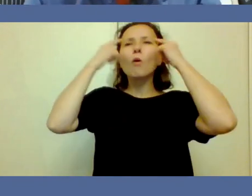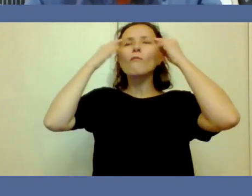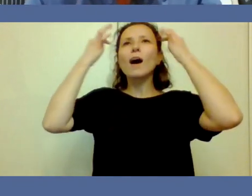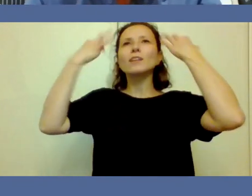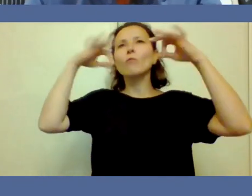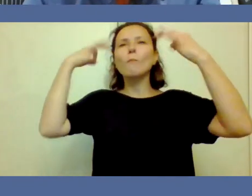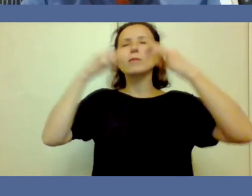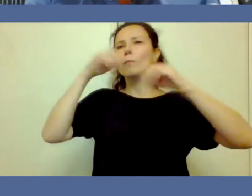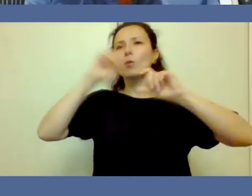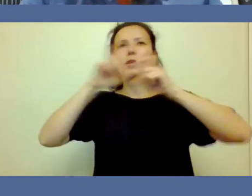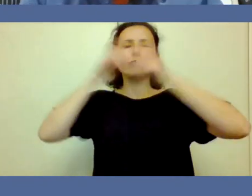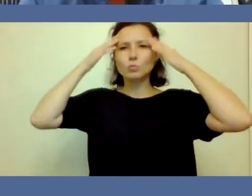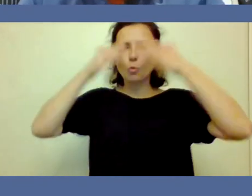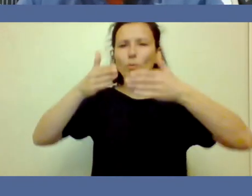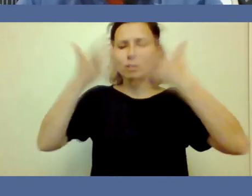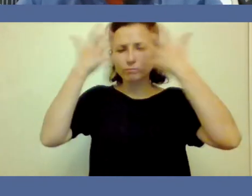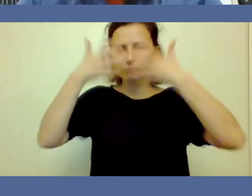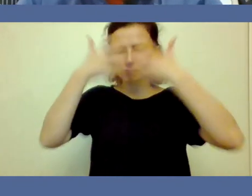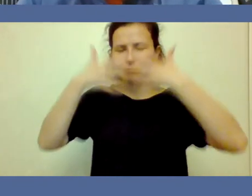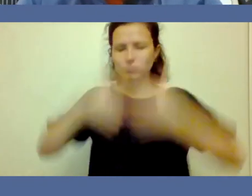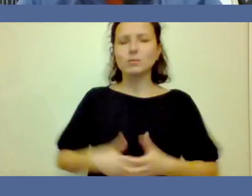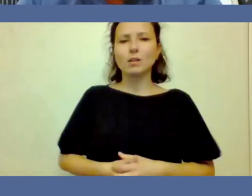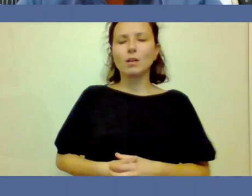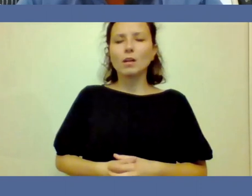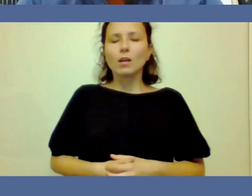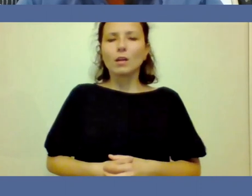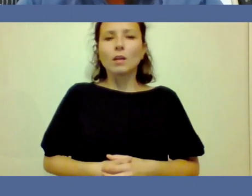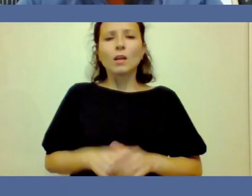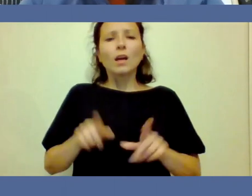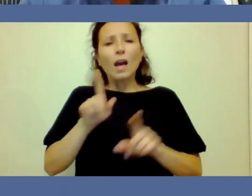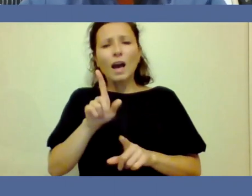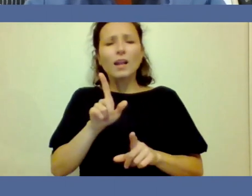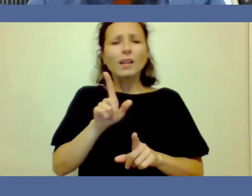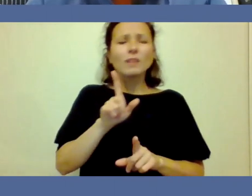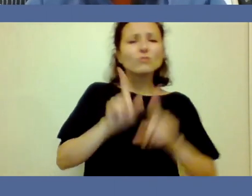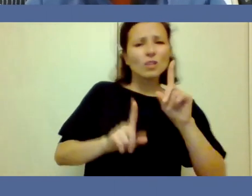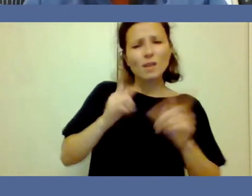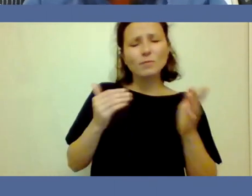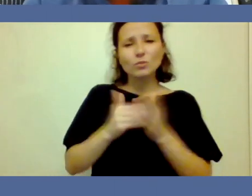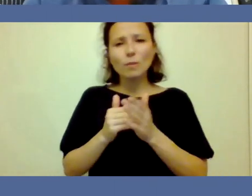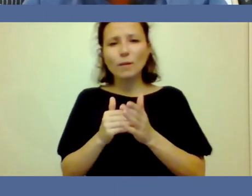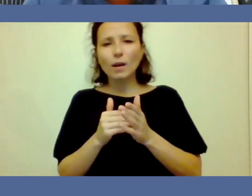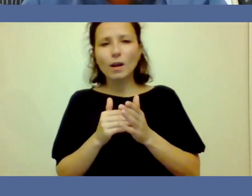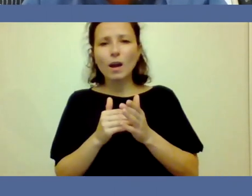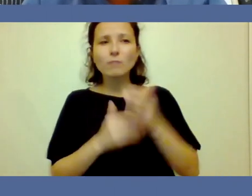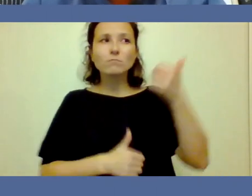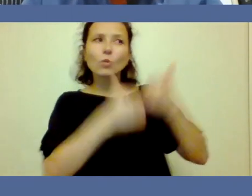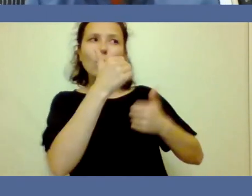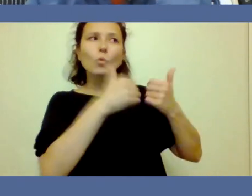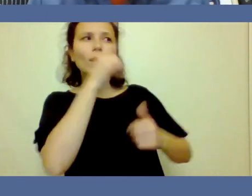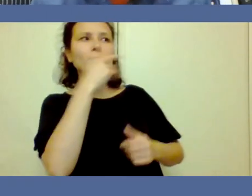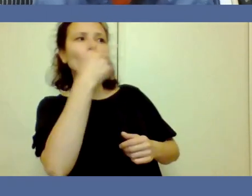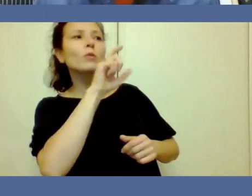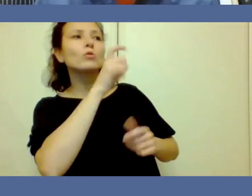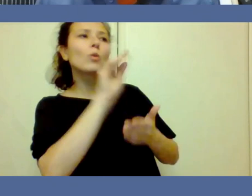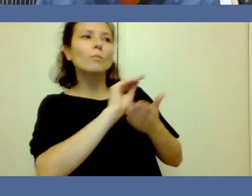czym pani pracuje. A jednocześnie no, od czasu do czasu sięgnąć trzeba po konkurencję, po innych autorów.